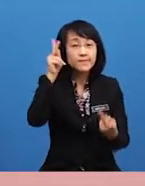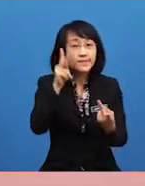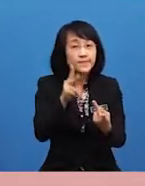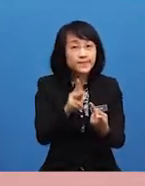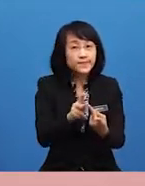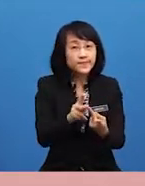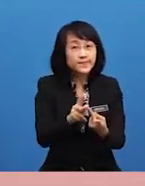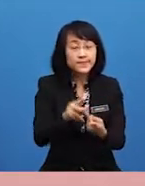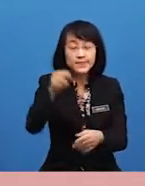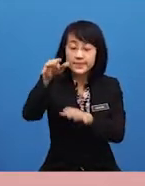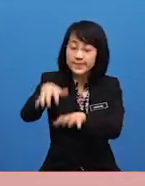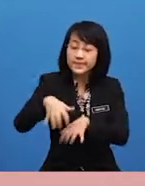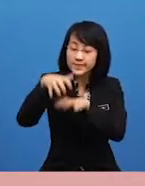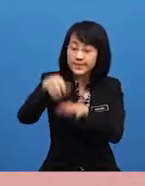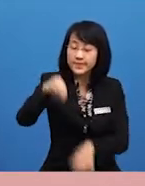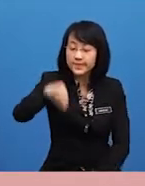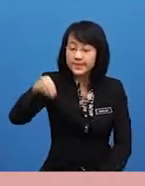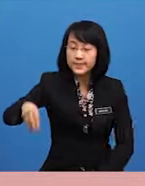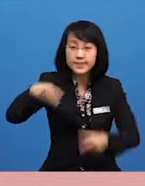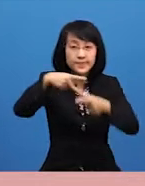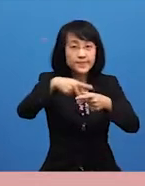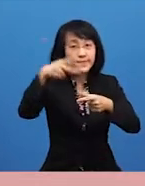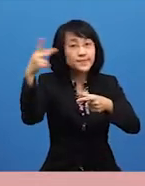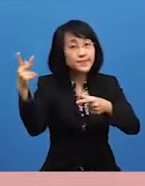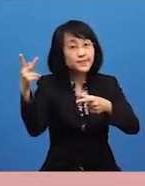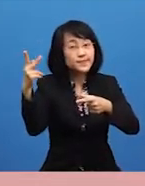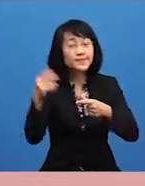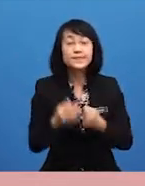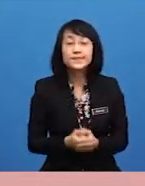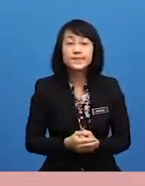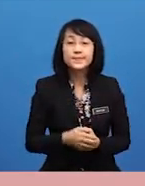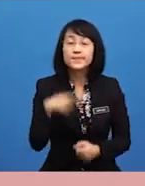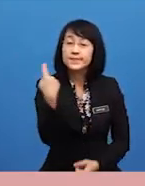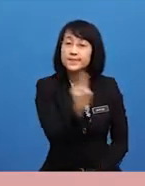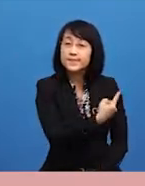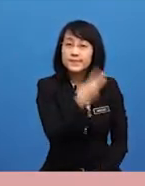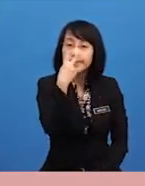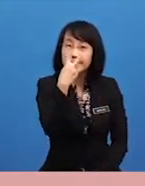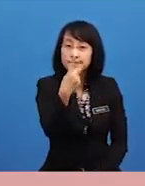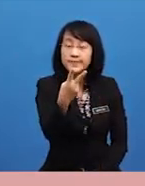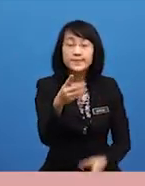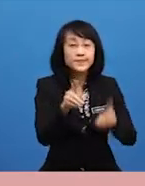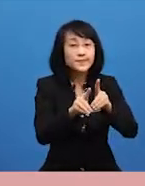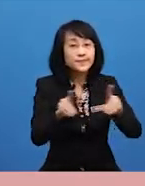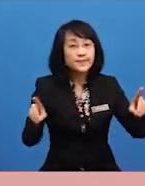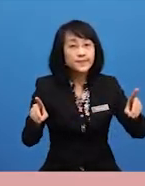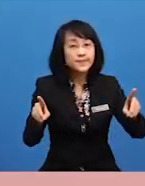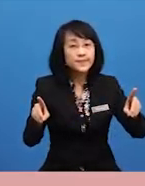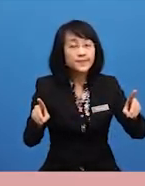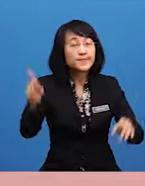untuk penanaman padi. Seterusnya, kita lihat pula Dataran